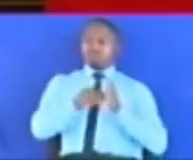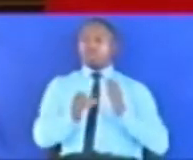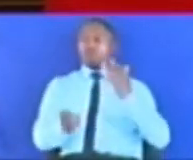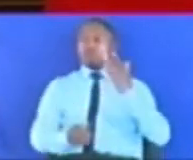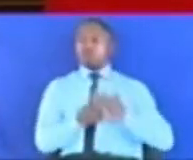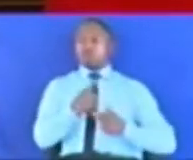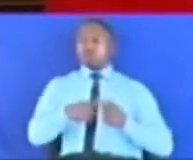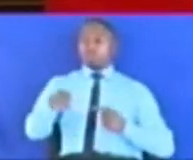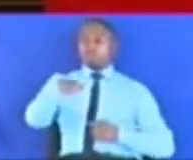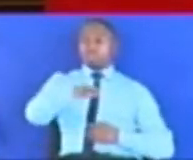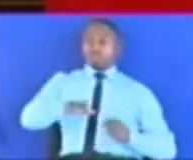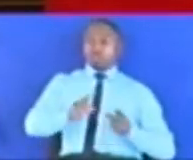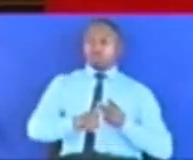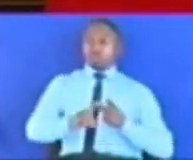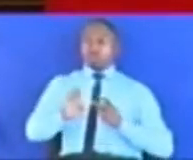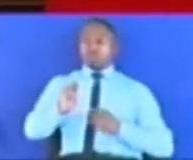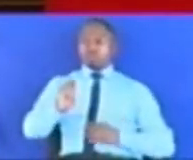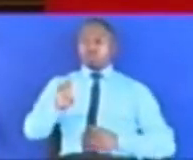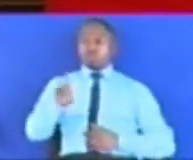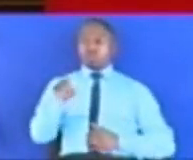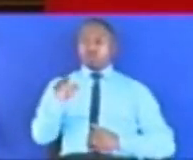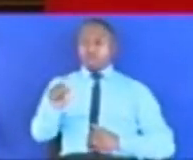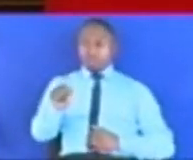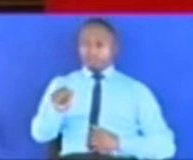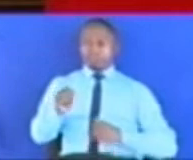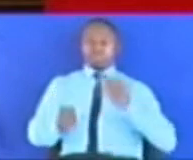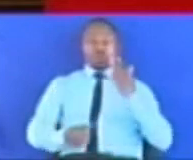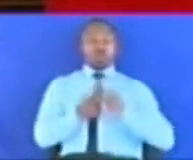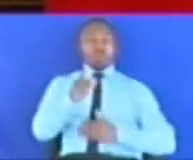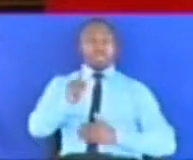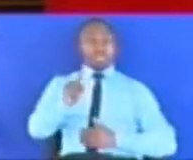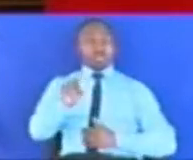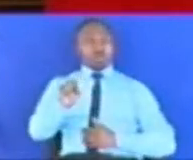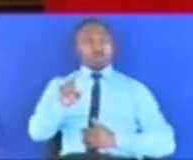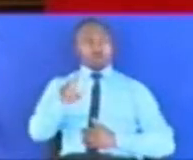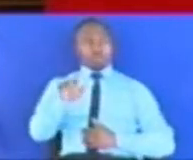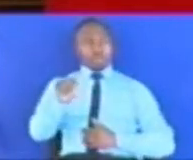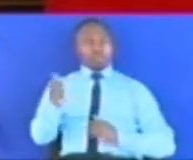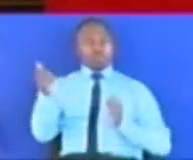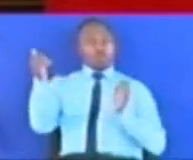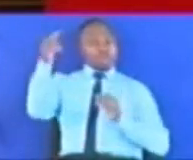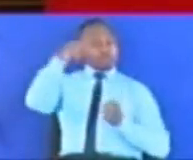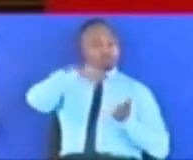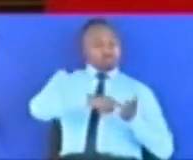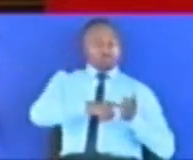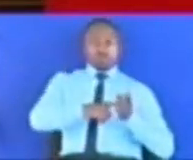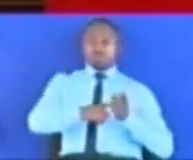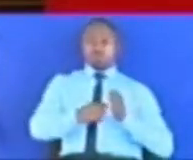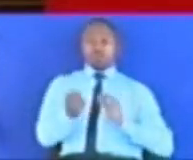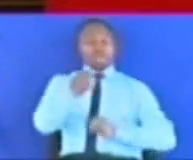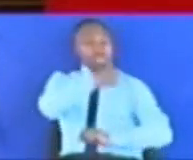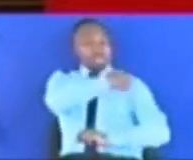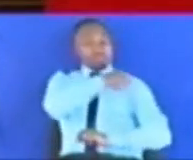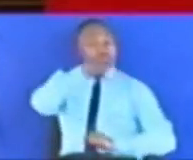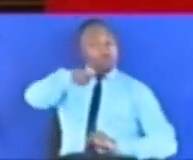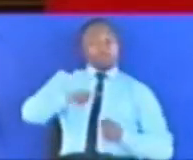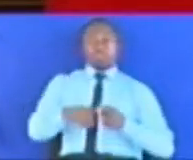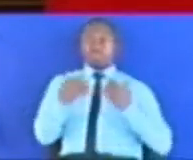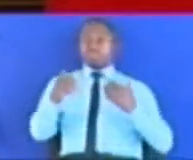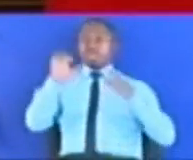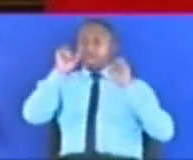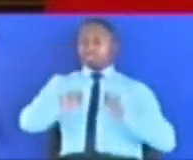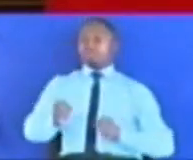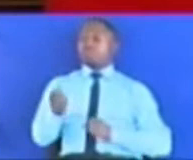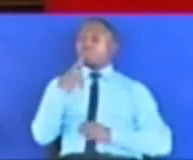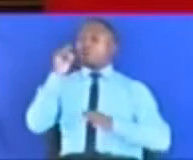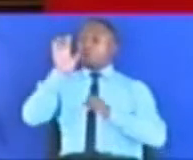wanaotoka eneo la Bunda kutoka Kisolia wanakuja kutibiwa pale. Sasa yanahitajika madawa mengi